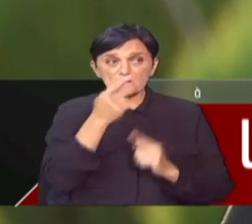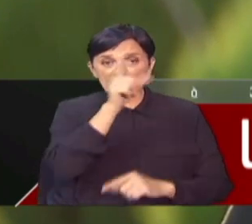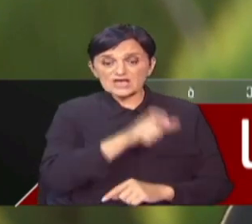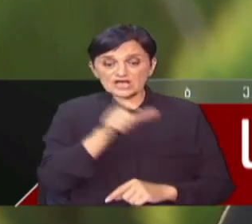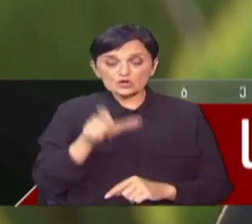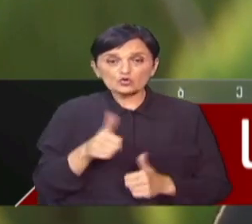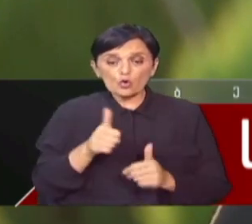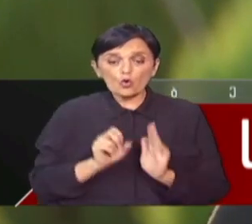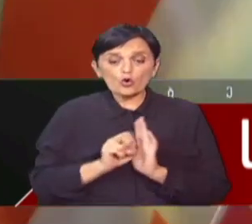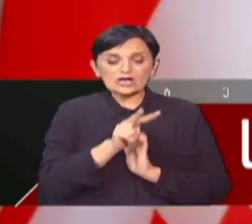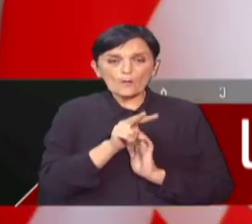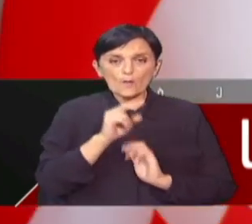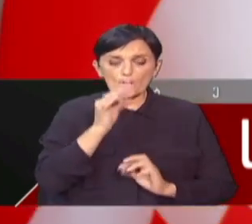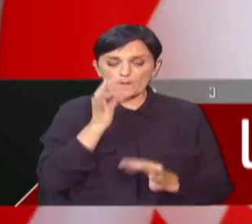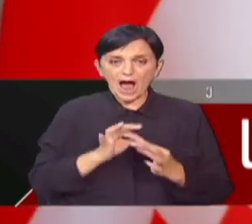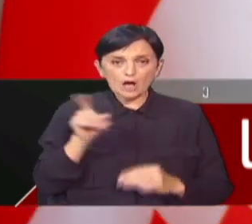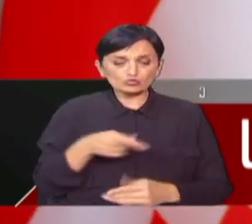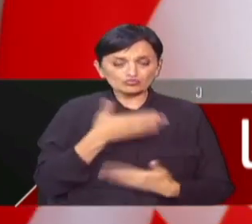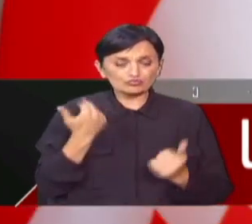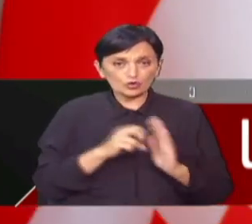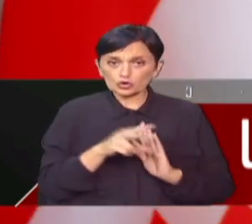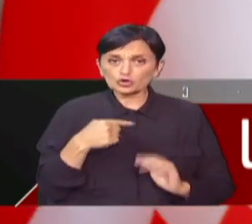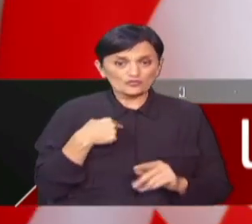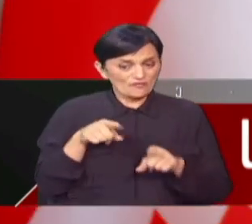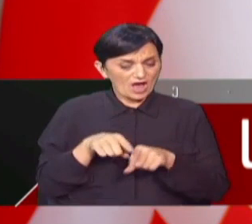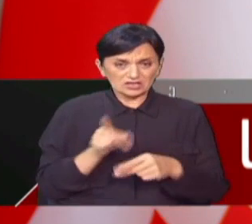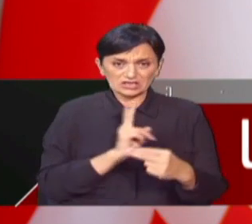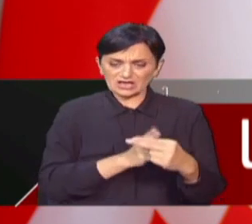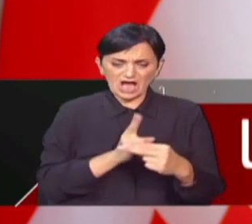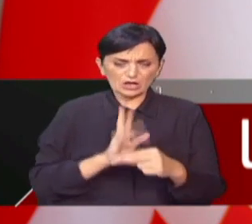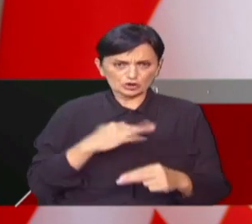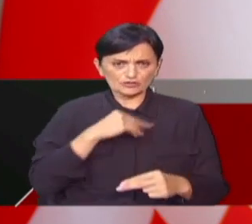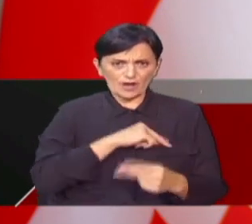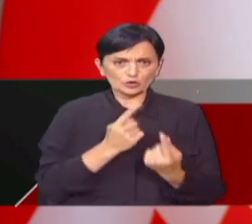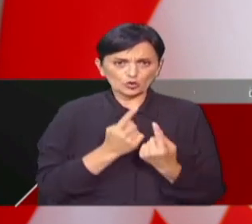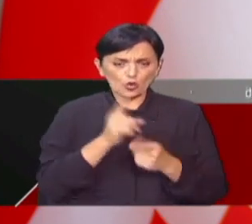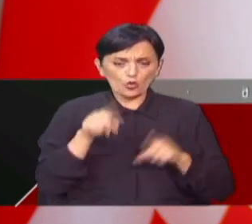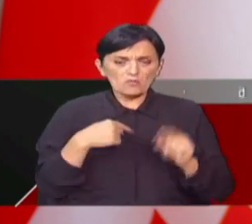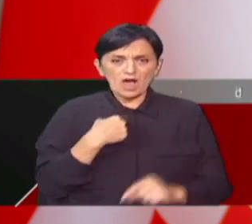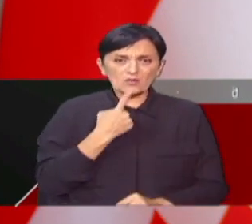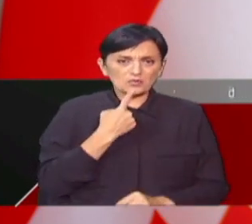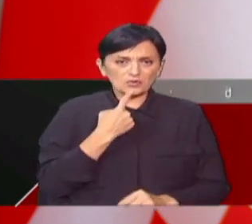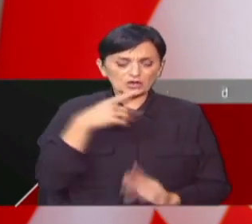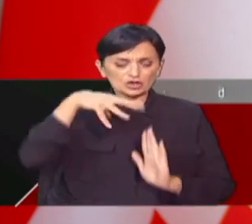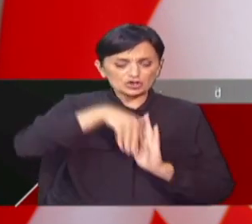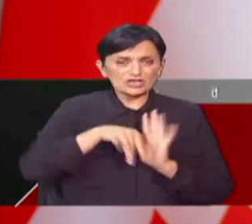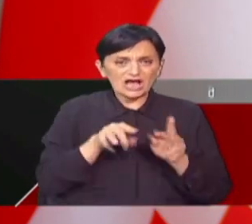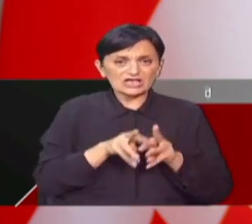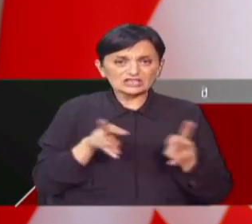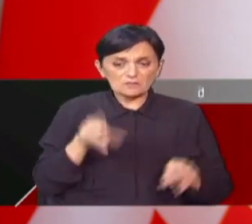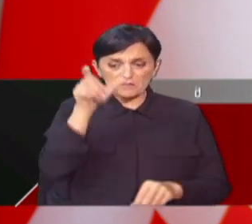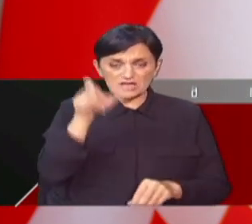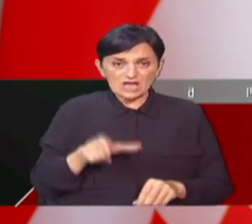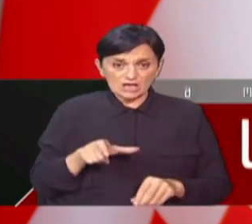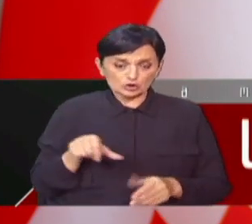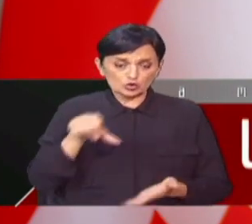როგორ გაურბიან პასუხისმგებლობას. არც ამაში არ შეუშლით ხელს ჩვენს კოლეგებს, ზოგადად ძალიან მეჭვება შინაგან საქმეთა მინისტრის